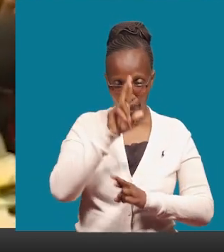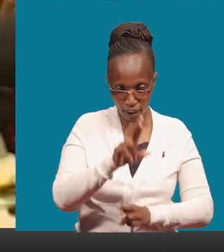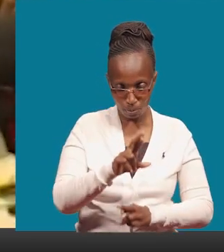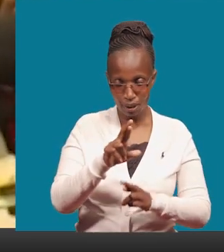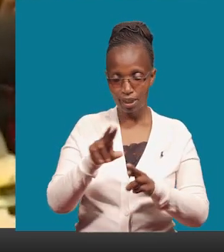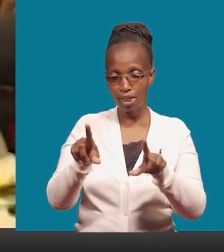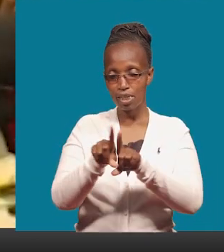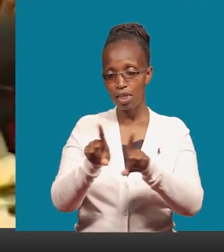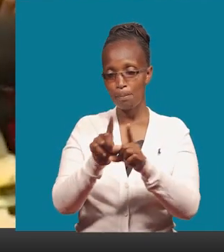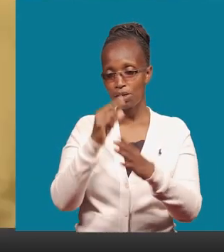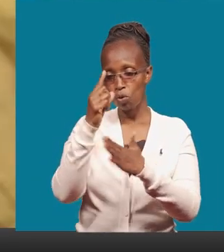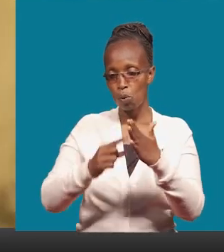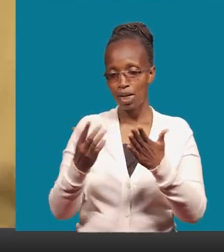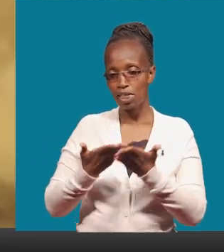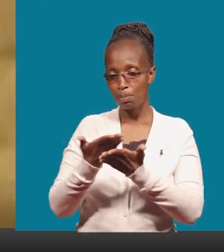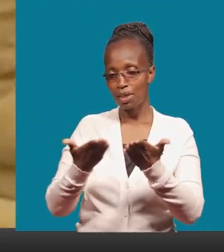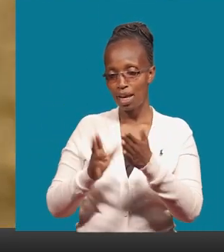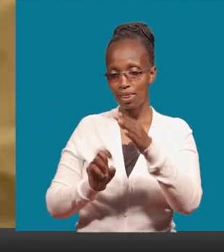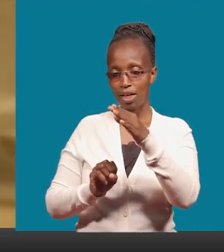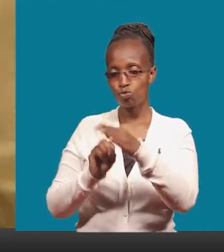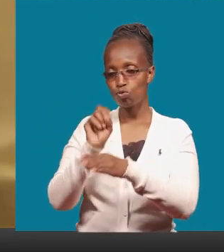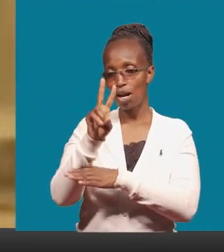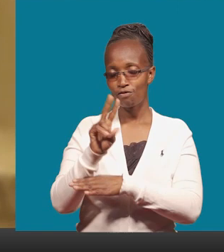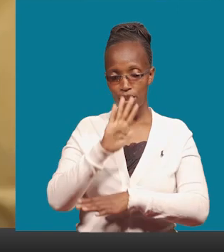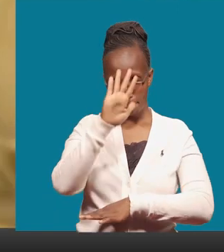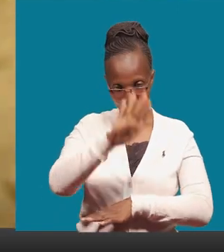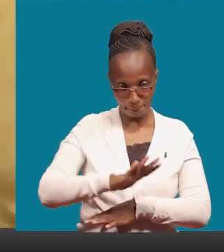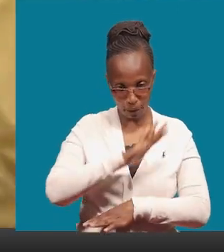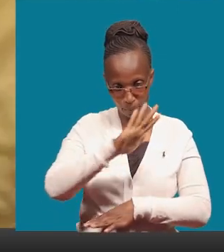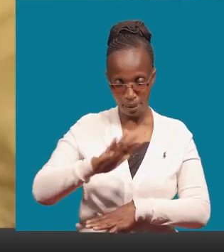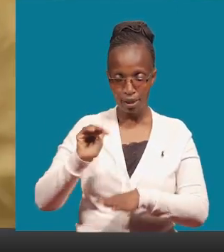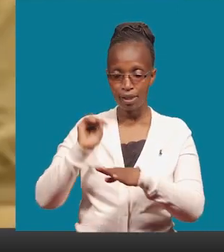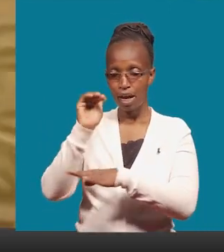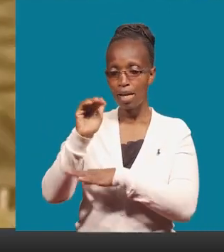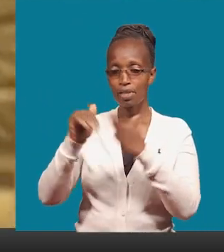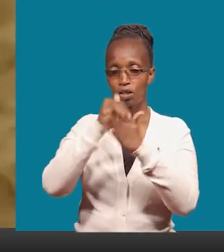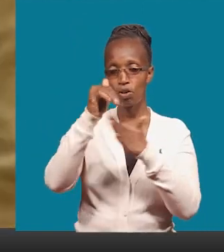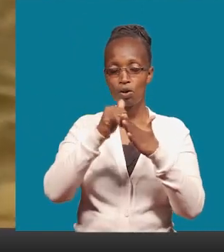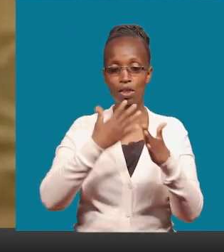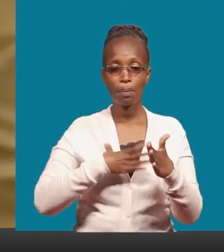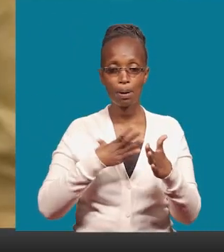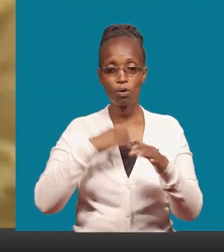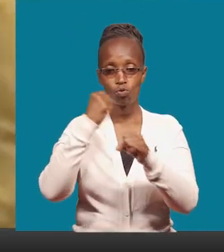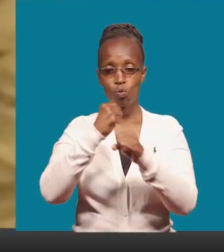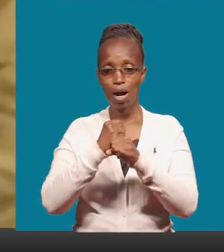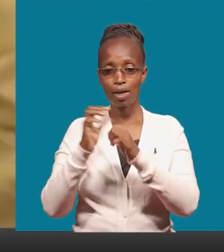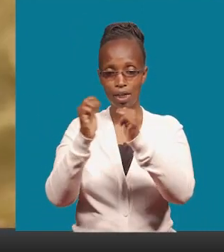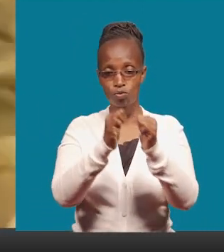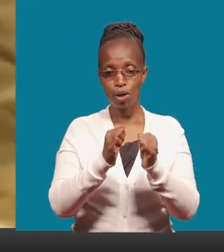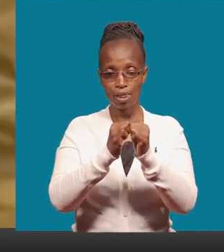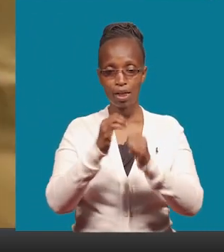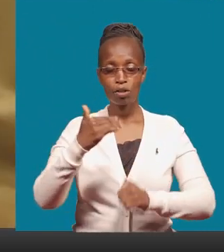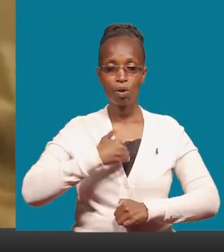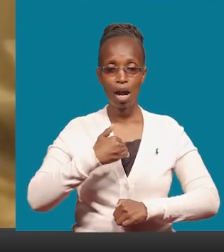kama ilivyokuwa katika bunge la 12. Spika akiwahimiza kushirikiana na idara zote huru humu